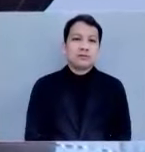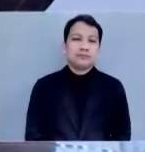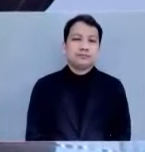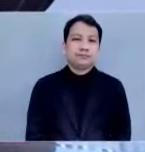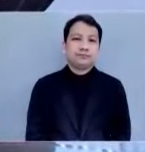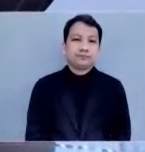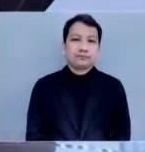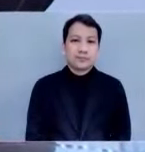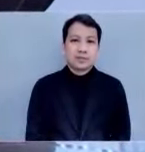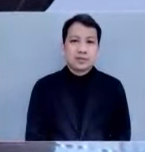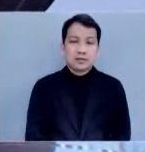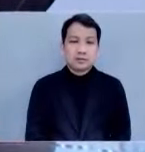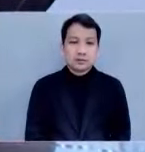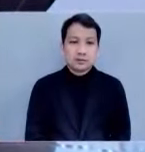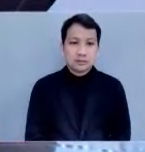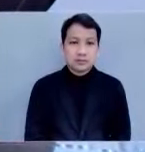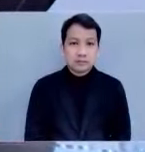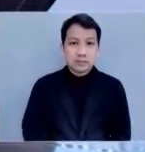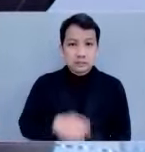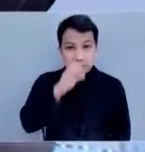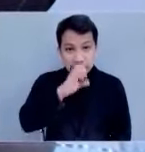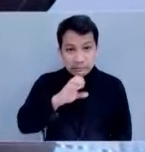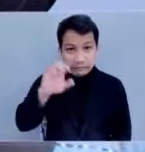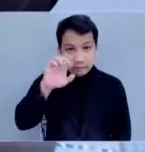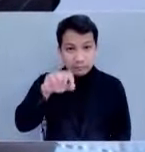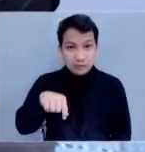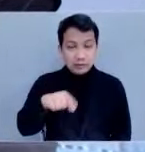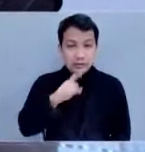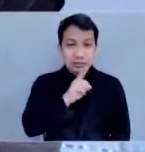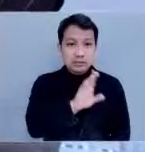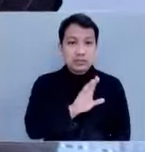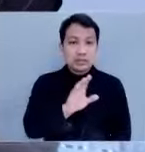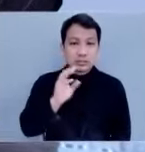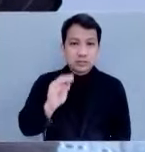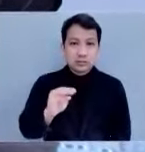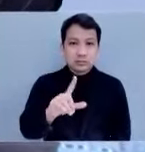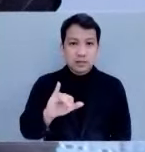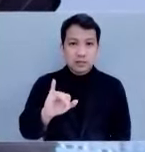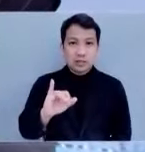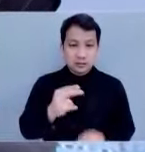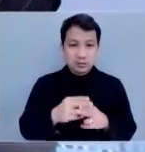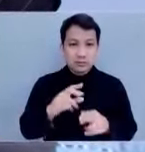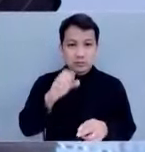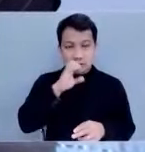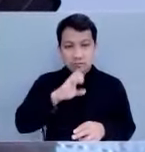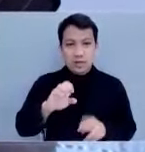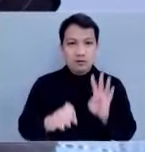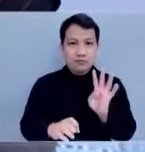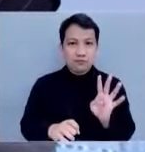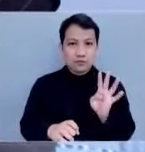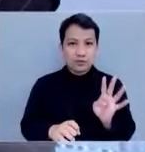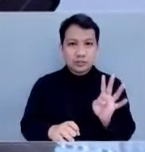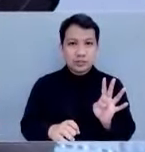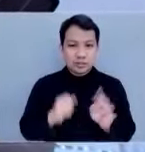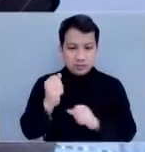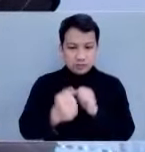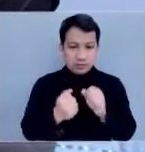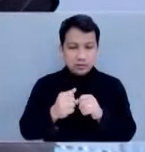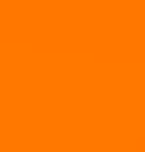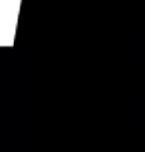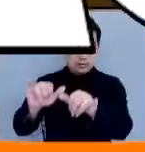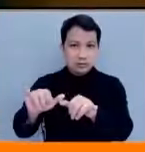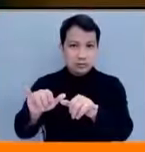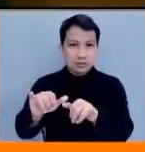kapatid, pumanaw na ang nag-iisang elepante sa bansa na si Mali. Mahigit apat na dekada siyang nasa pangangalaga ng Manila